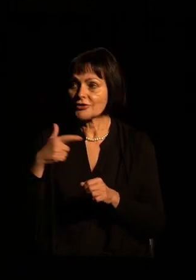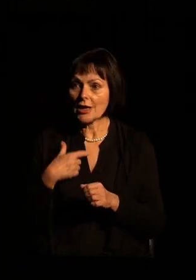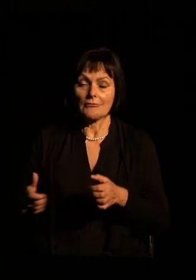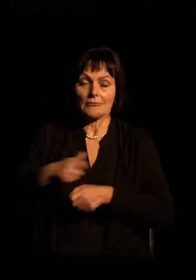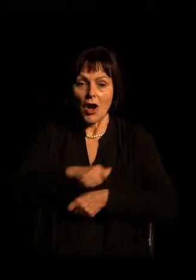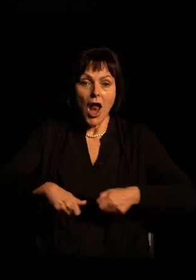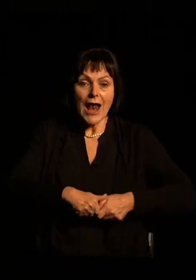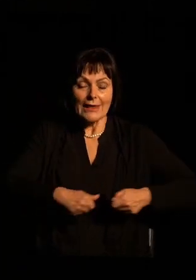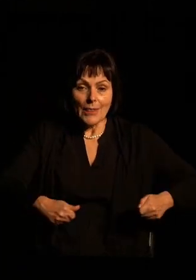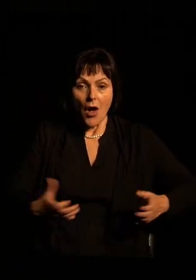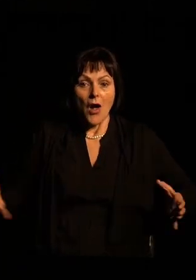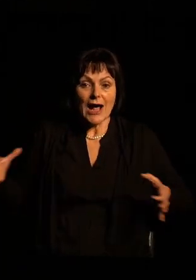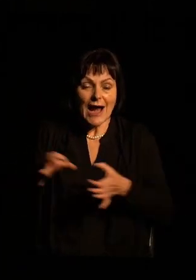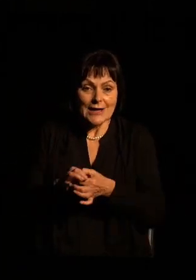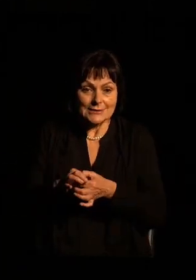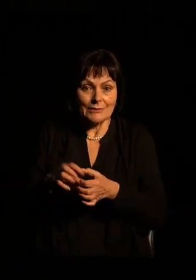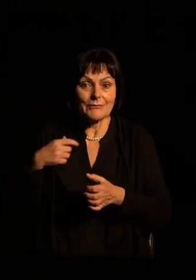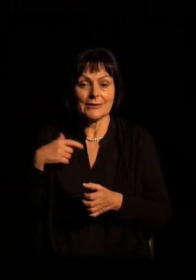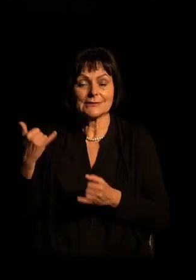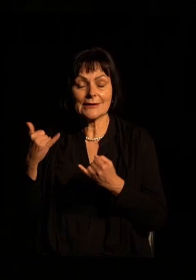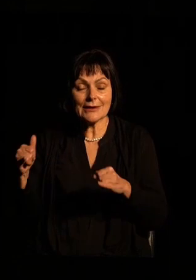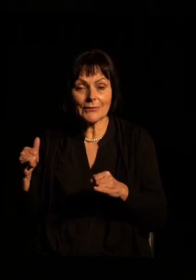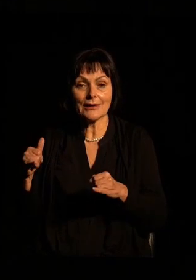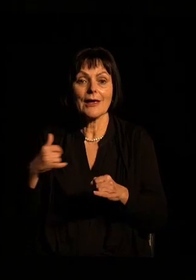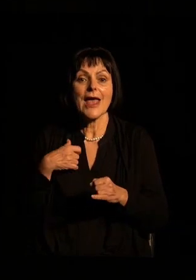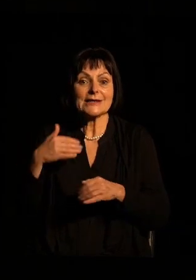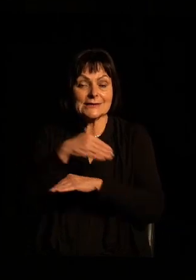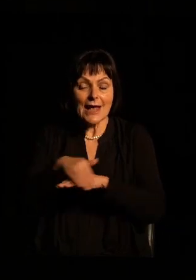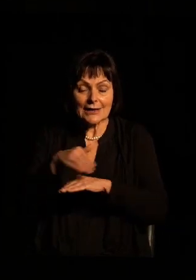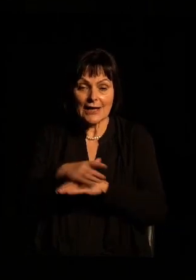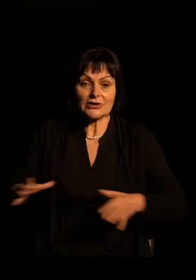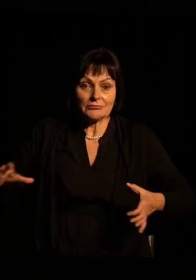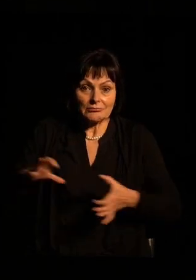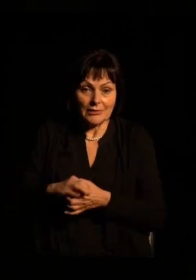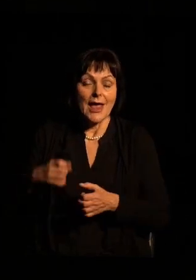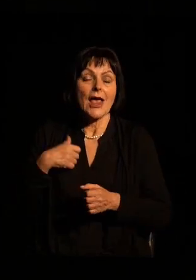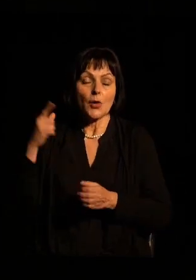liną z partnerami tutaj lokalnymi i z zagranicznymi i